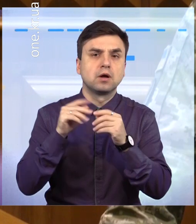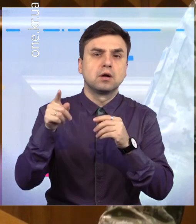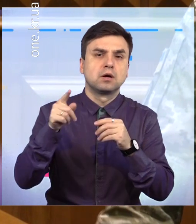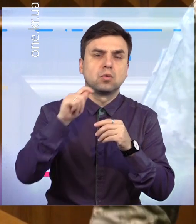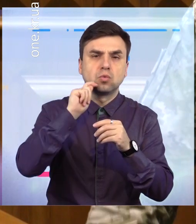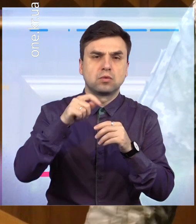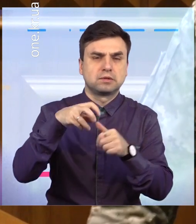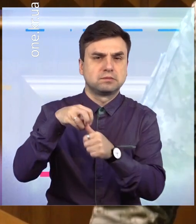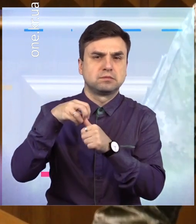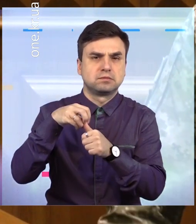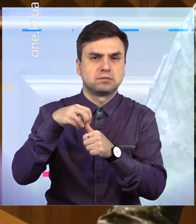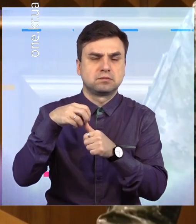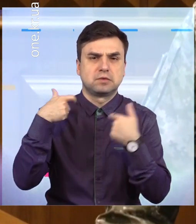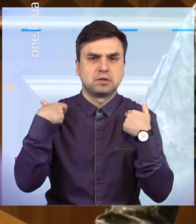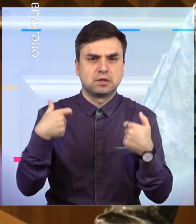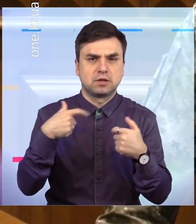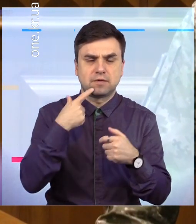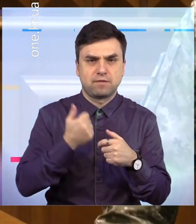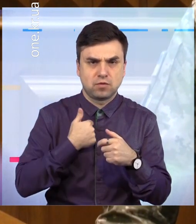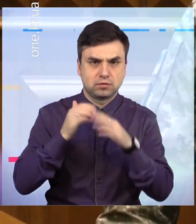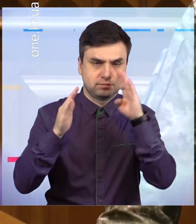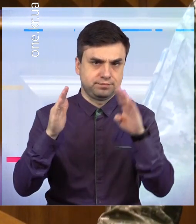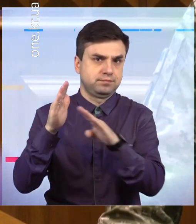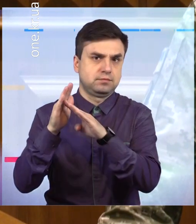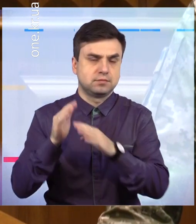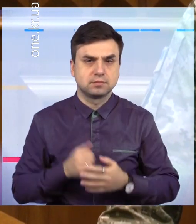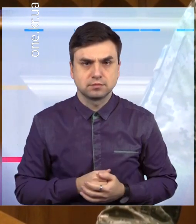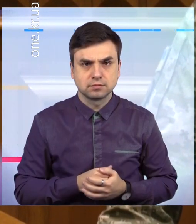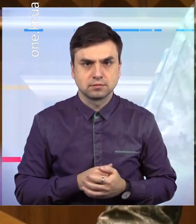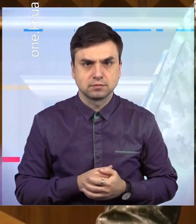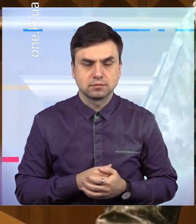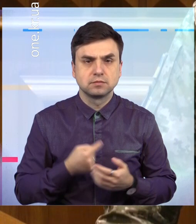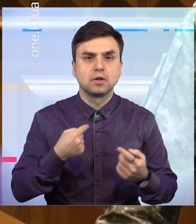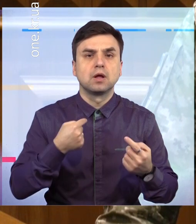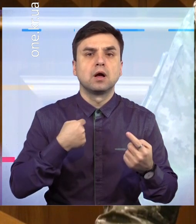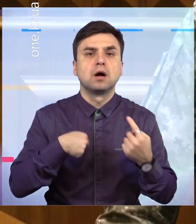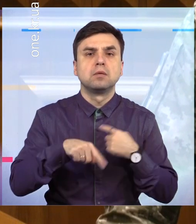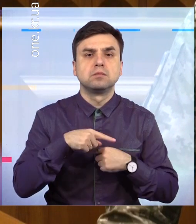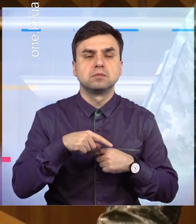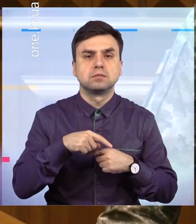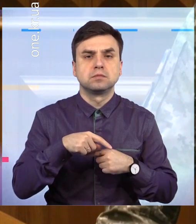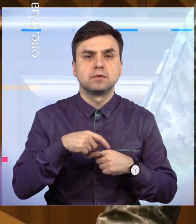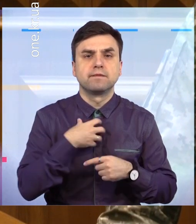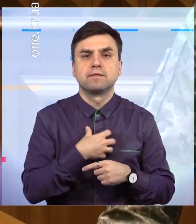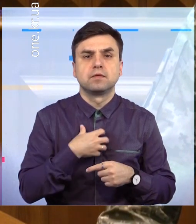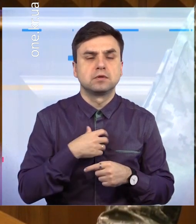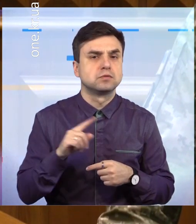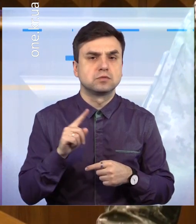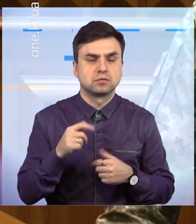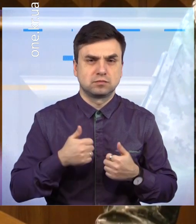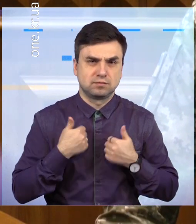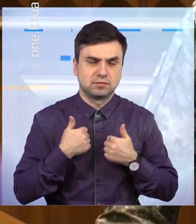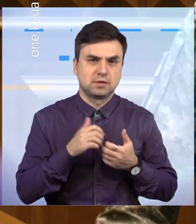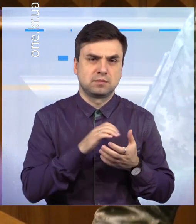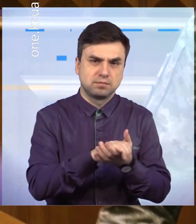сил територіальної оборони, відповідно Верховному головнокомандувачу. І наше основне завдання – це забезпечення миру